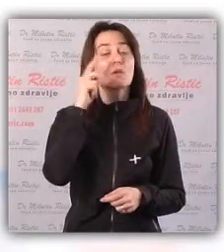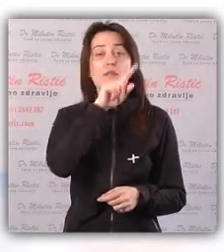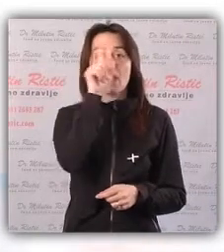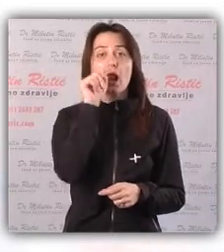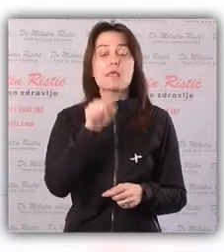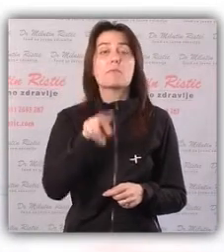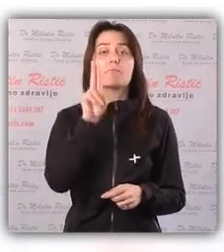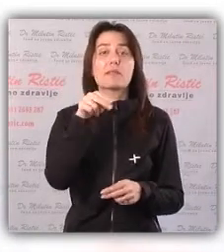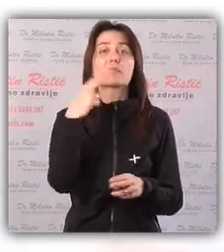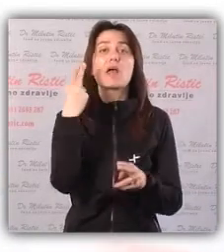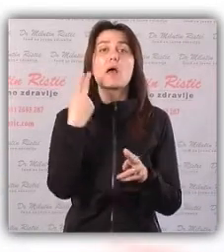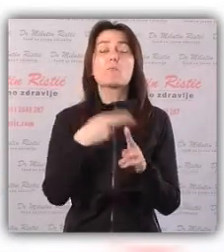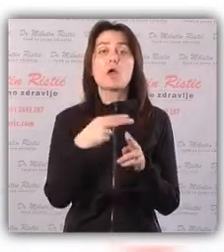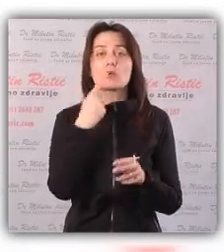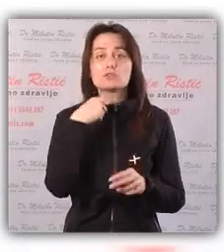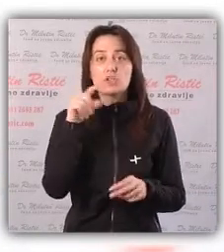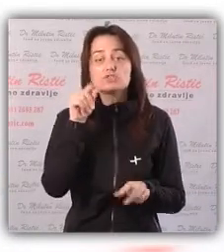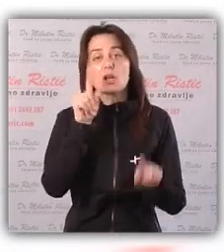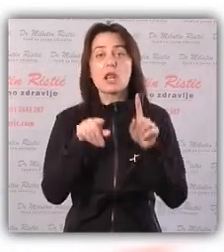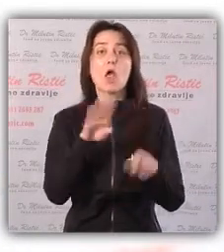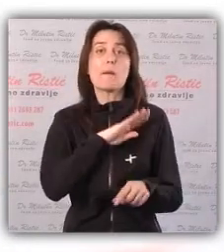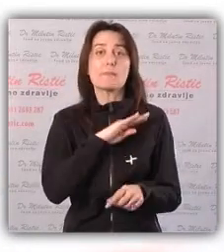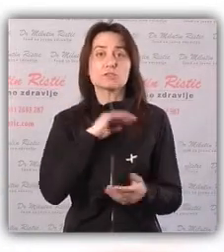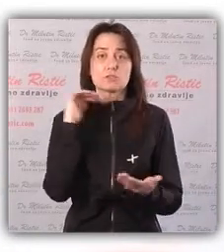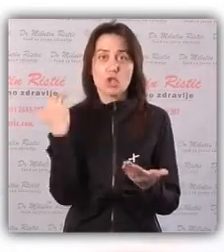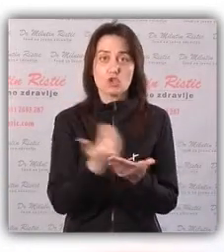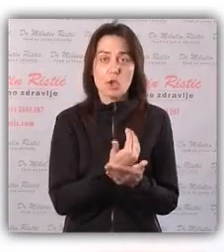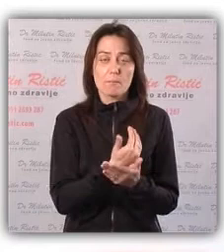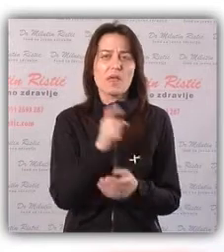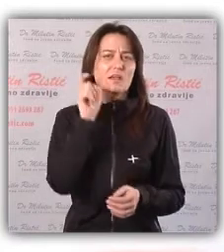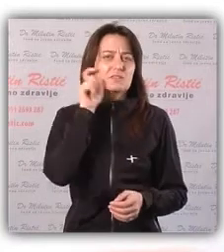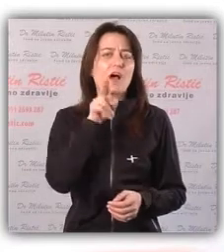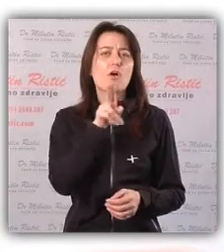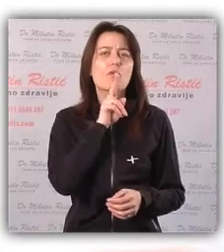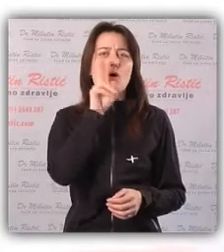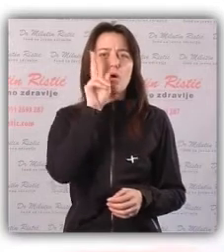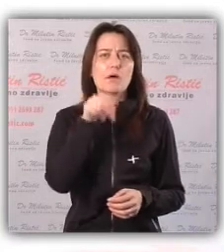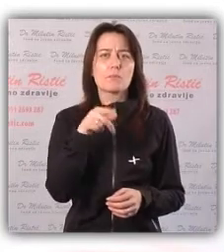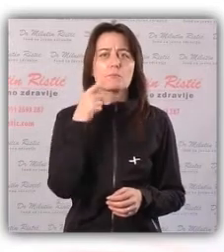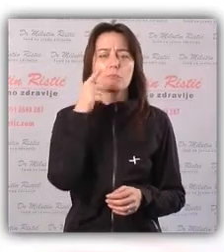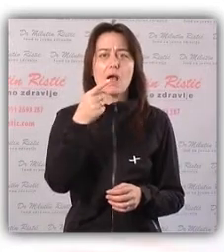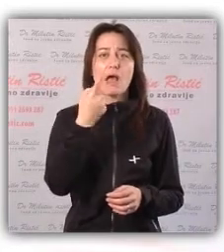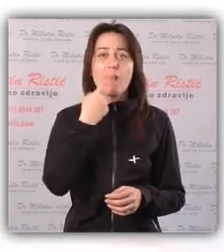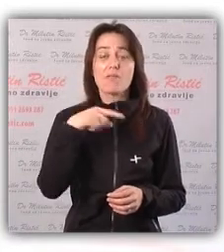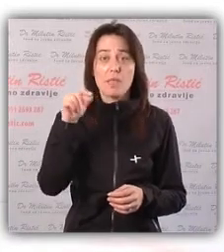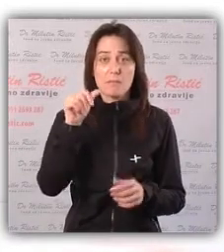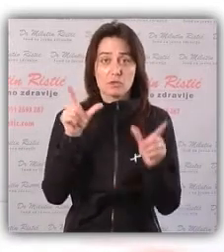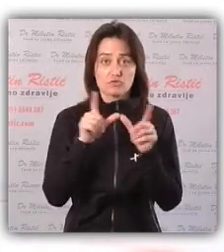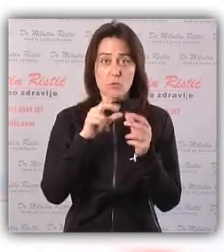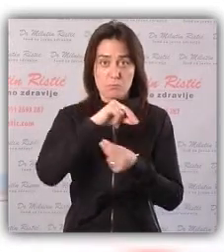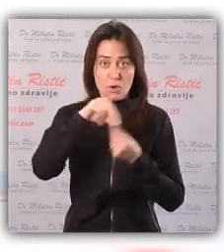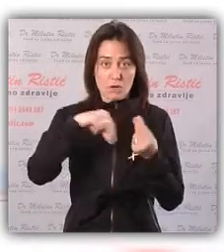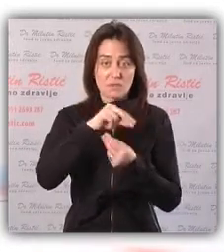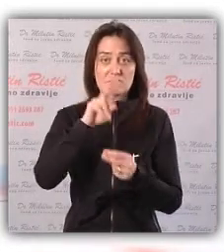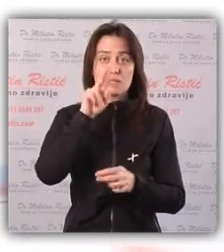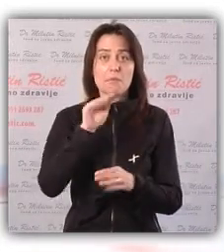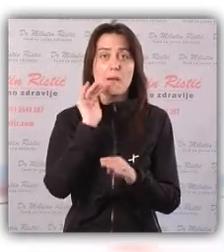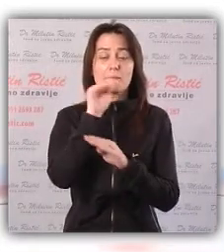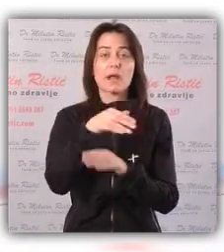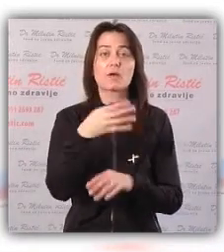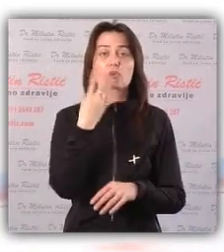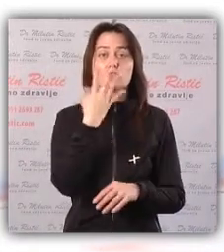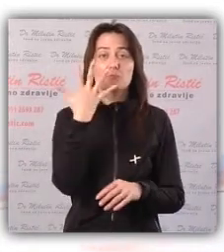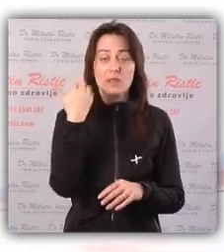način saznati da li imate šećernu bolest ili ste u opasnosti da je dobijete. Svako ko ima dijabetičara u